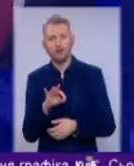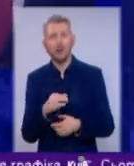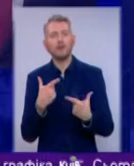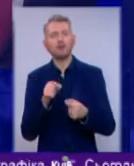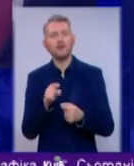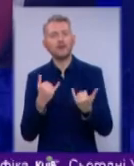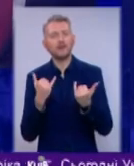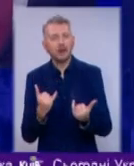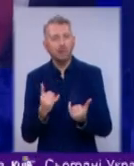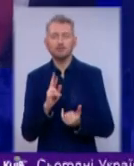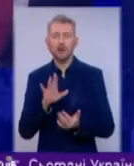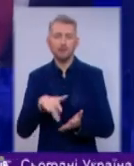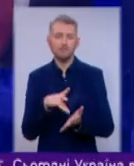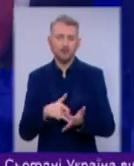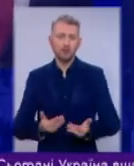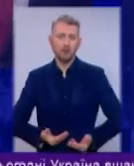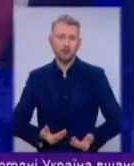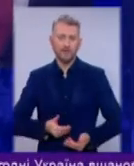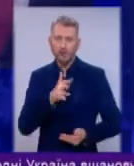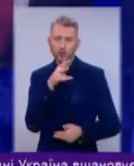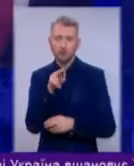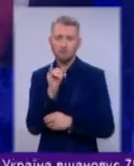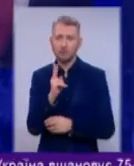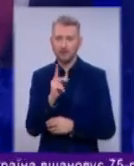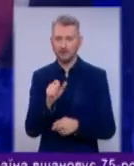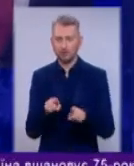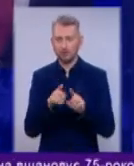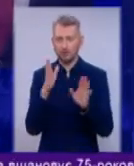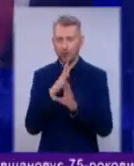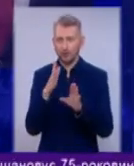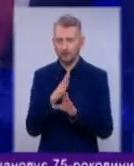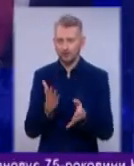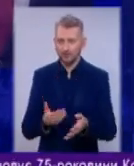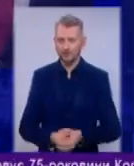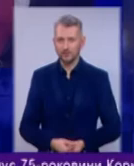ти зараз і як місто переживає годину пік за такої погоди?